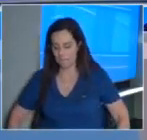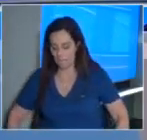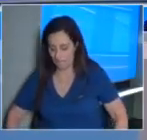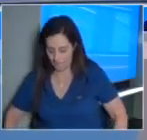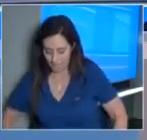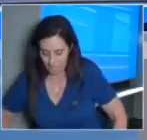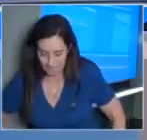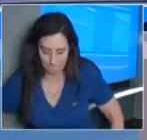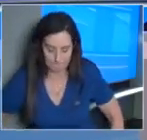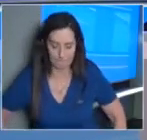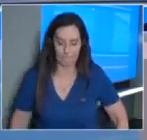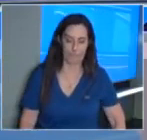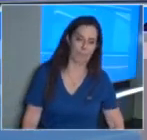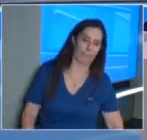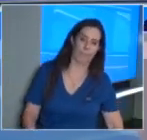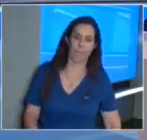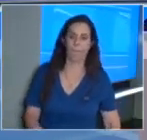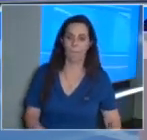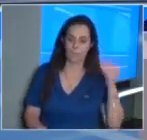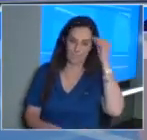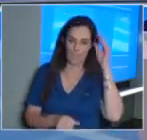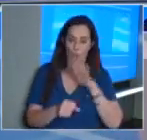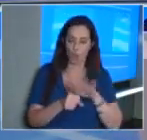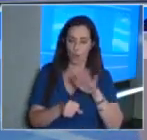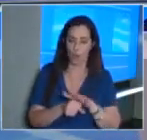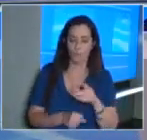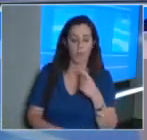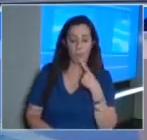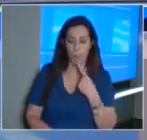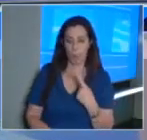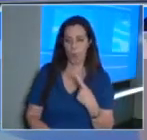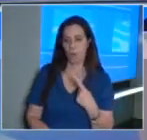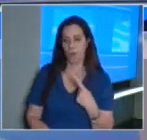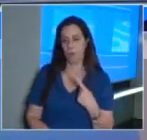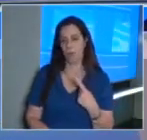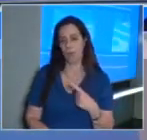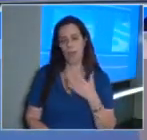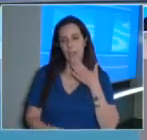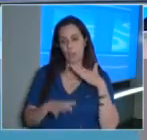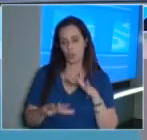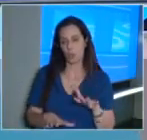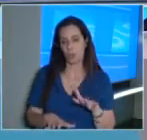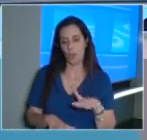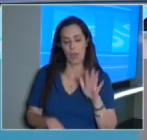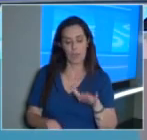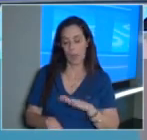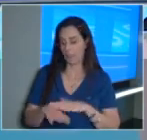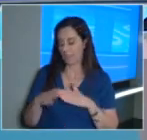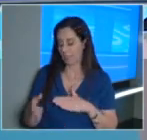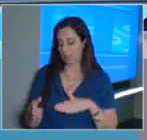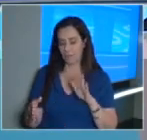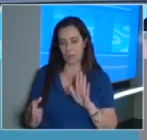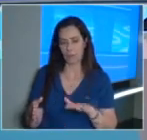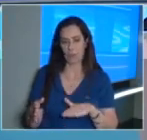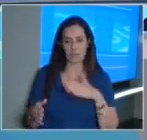הברית הבינלאומי לזכר השואה, והם הגדירו אנטישמיות בצורה, גם בצד הימין הקיצוני,